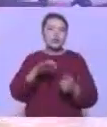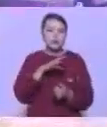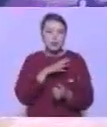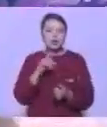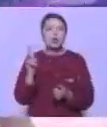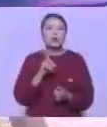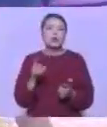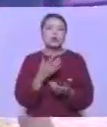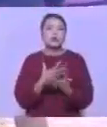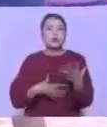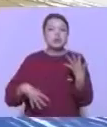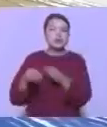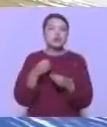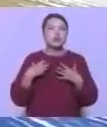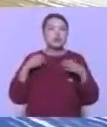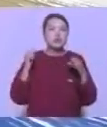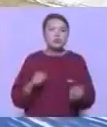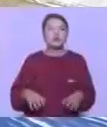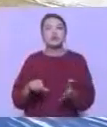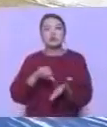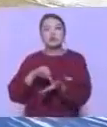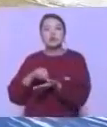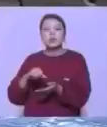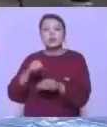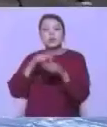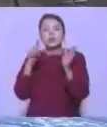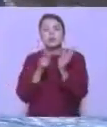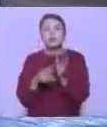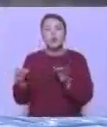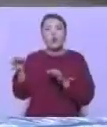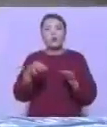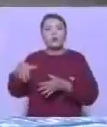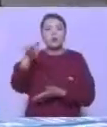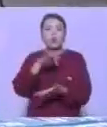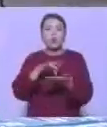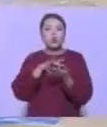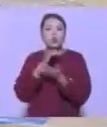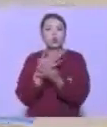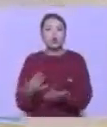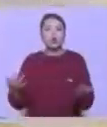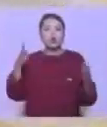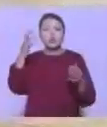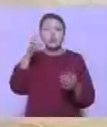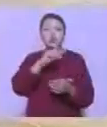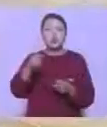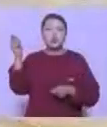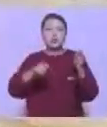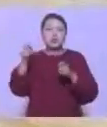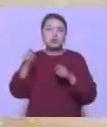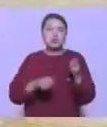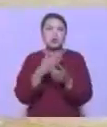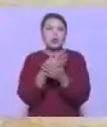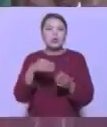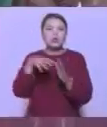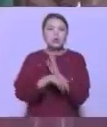Спорттық және жауынгерлік самбодан өткен бәсекеге 17 облыс пен 3 қаладан 500-ден астам спортшы келді. Олардың